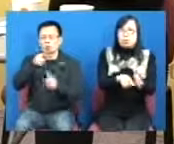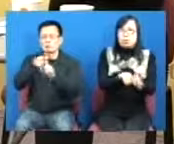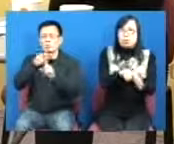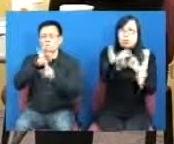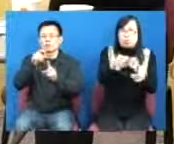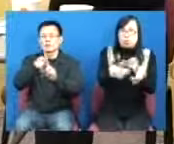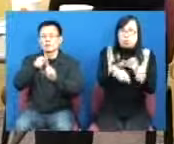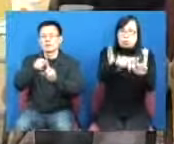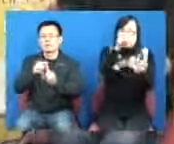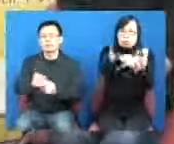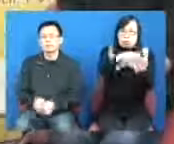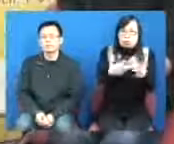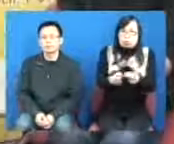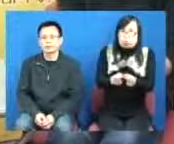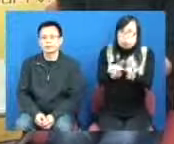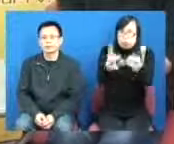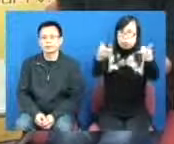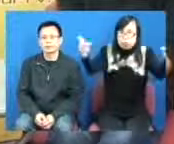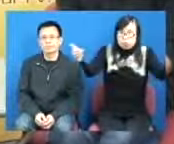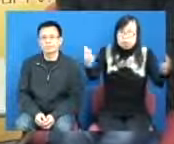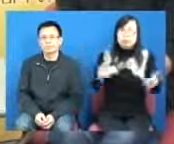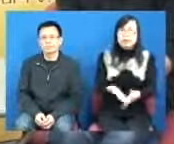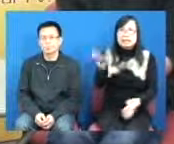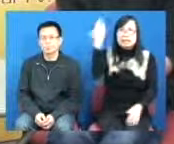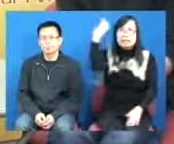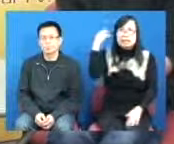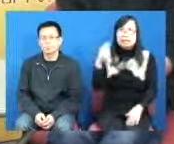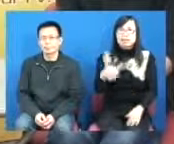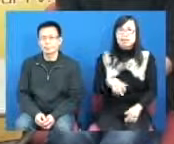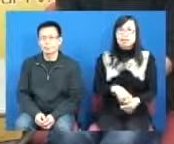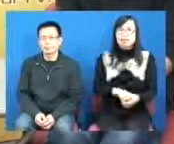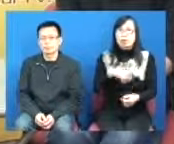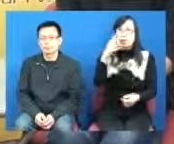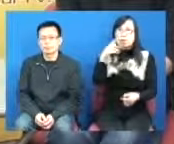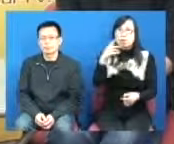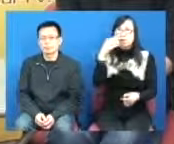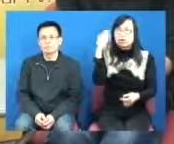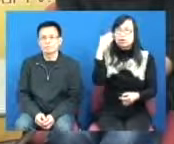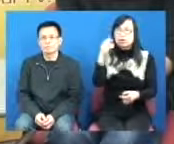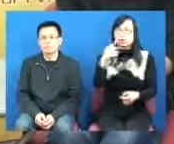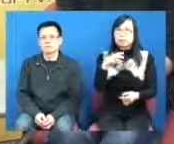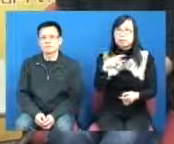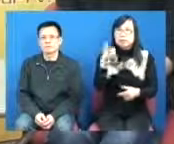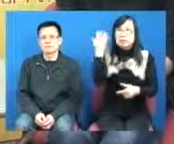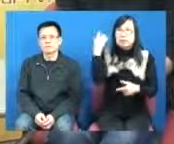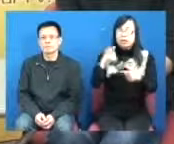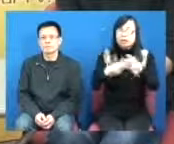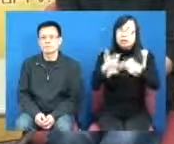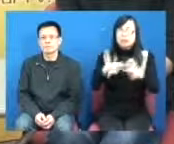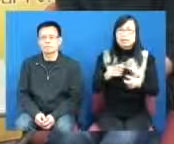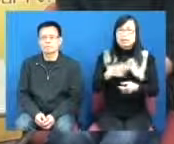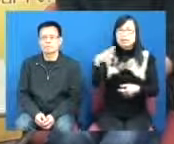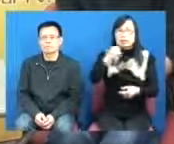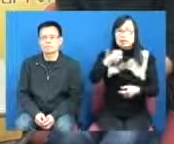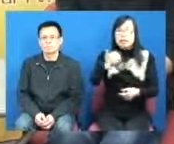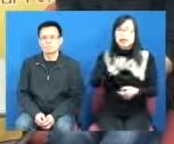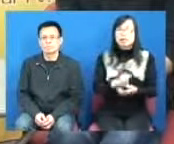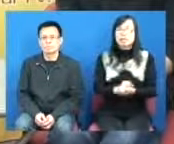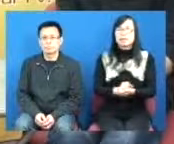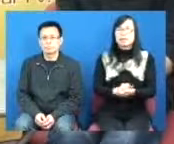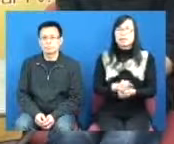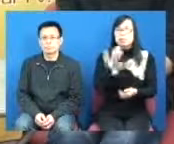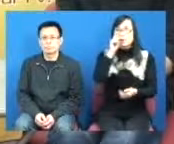多沒有目標以前梁錦松年代也有說即是政府儲備的水平是他